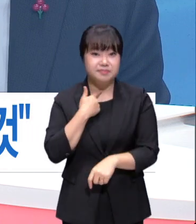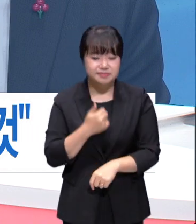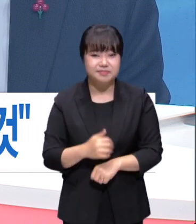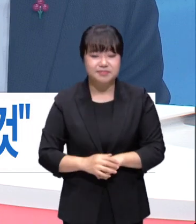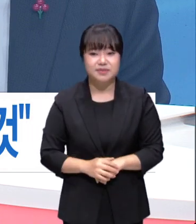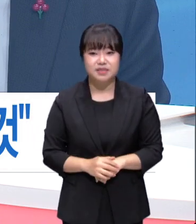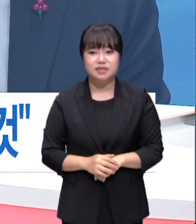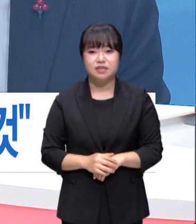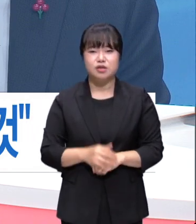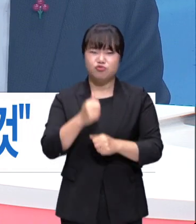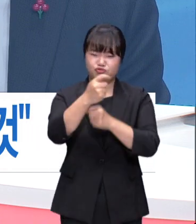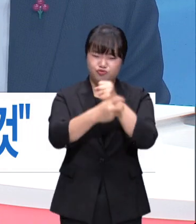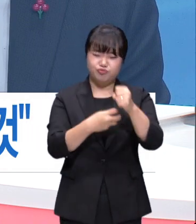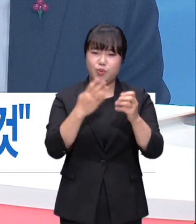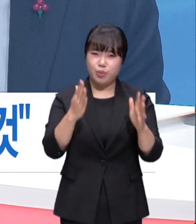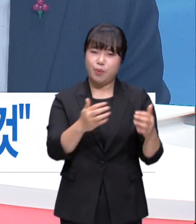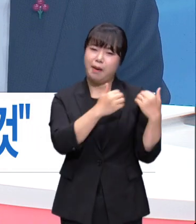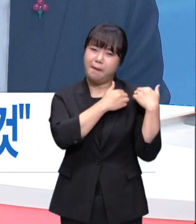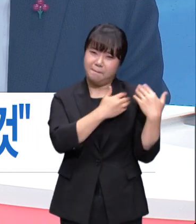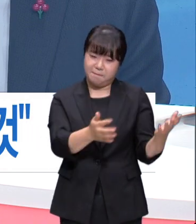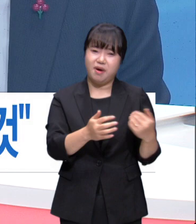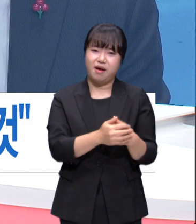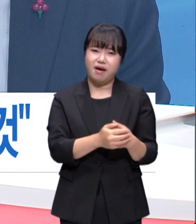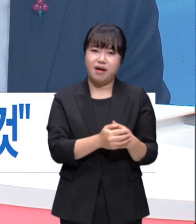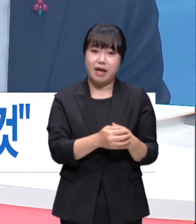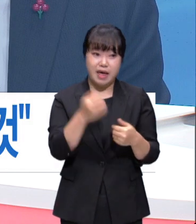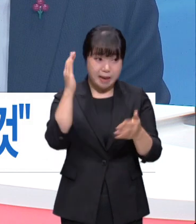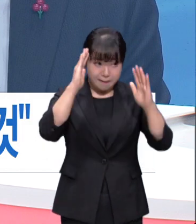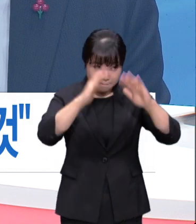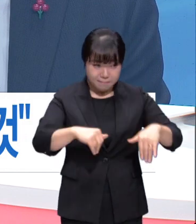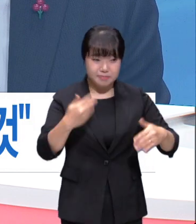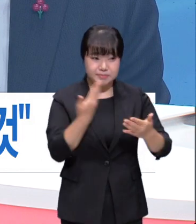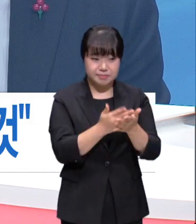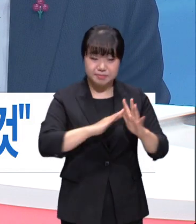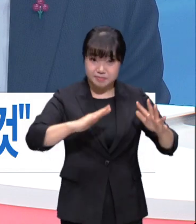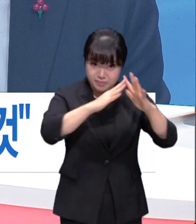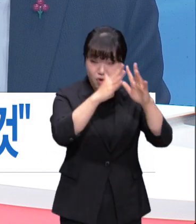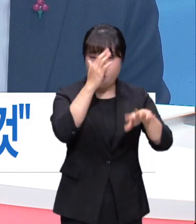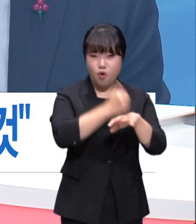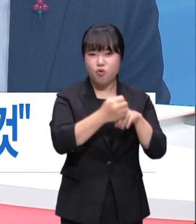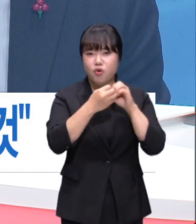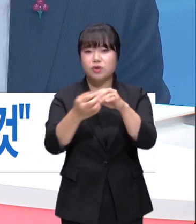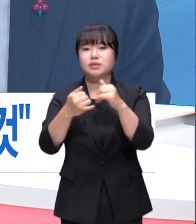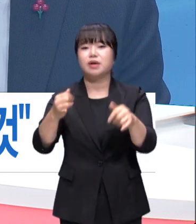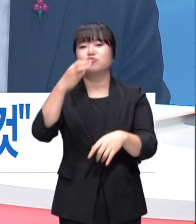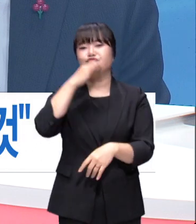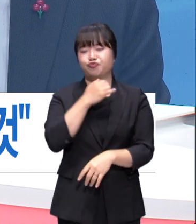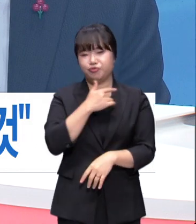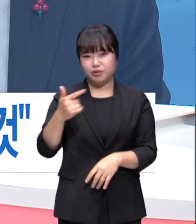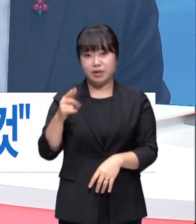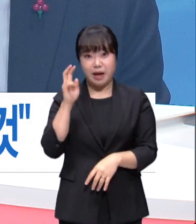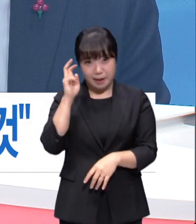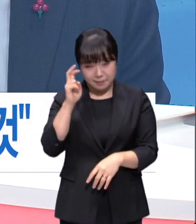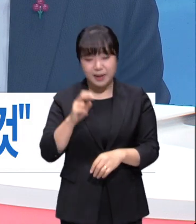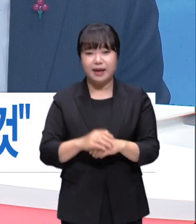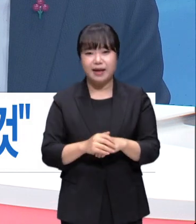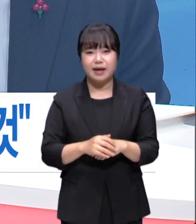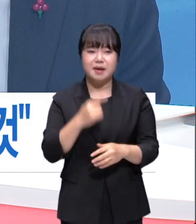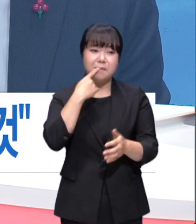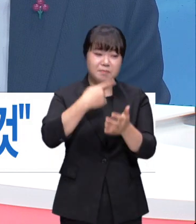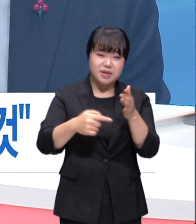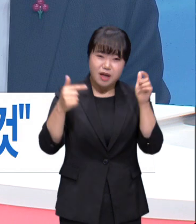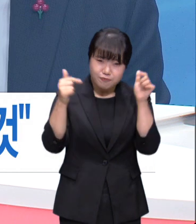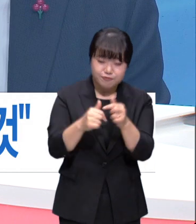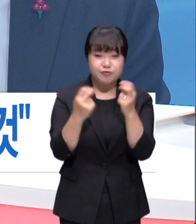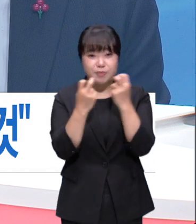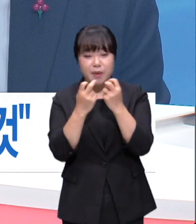밝혔습니다. 수십 년 동안 방치된 화물터미널 부지가 개발되면 결과적으로는 주민에게 득이 될 것이라며 주민 피해를